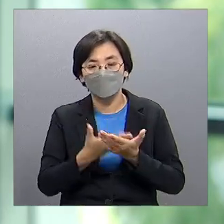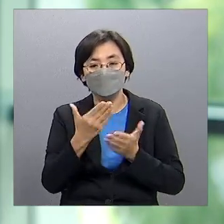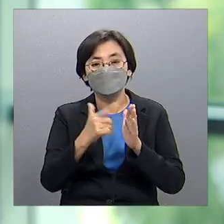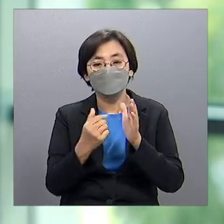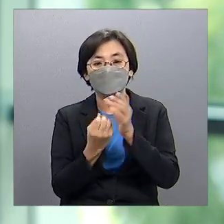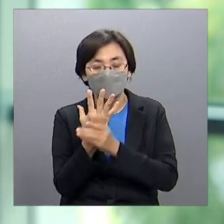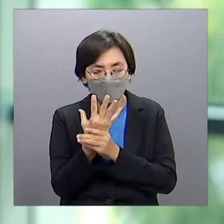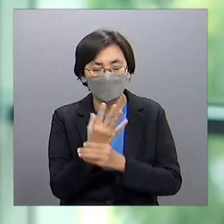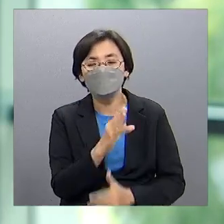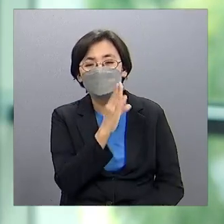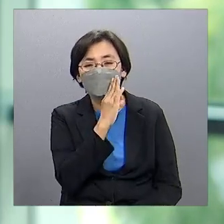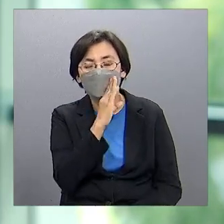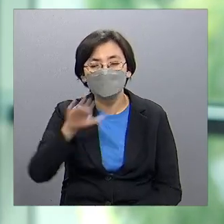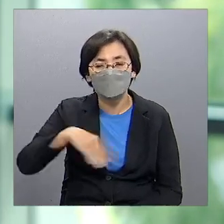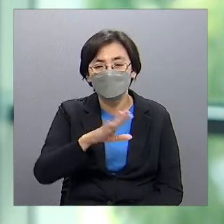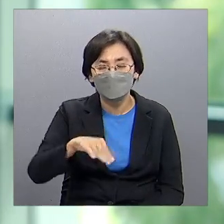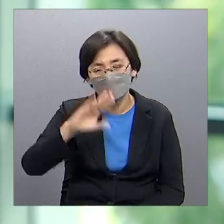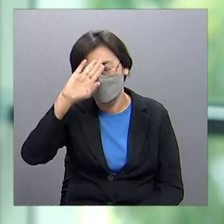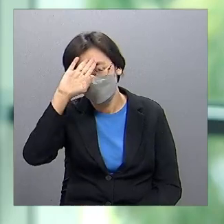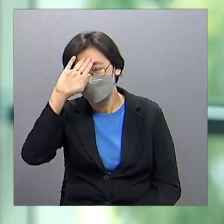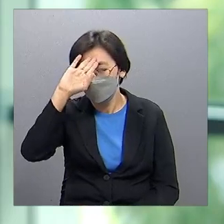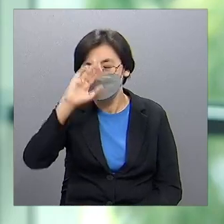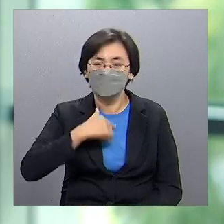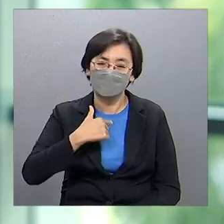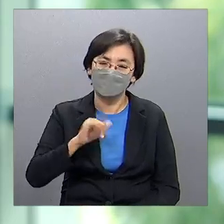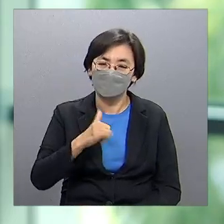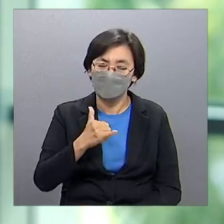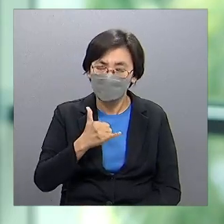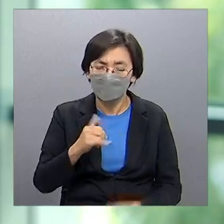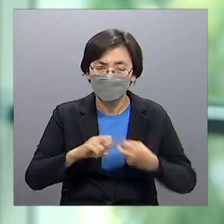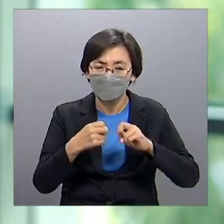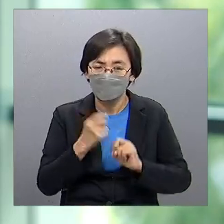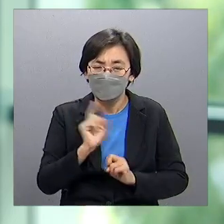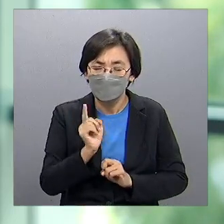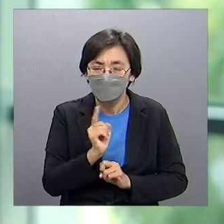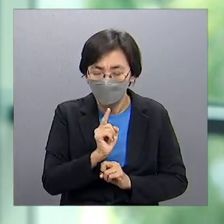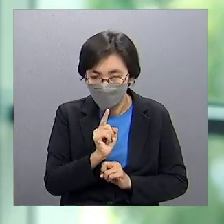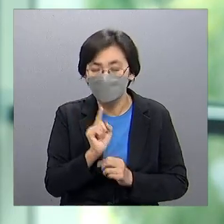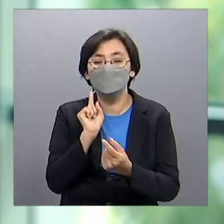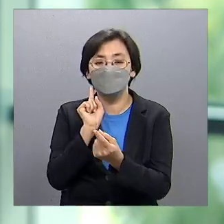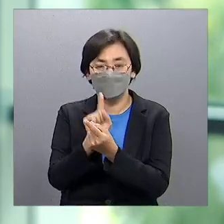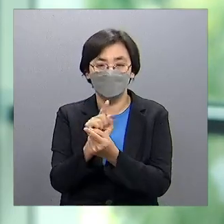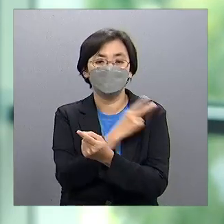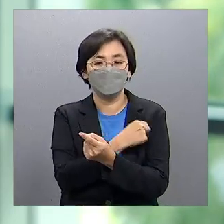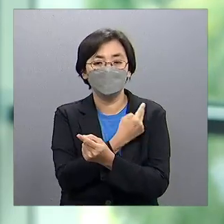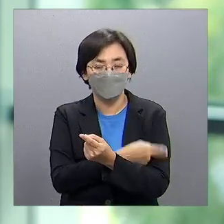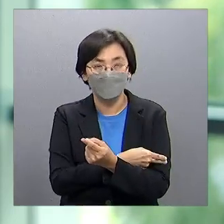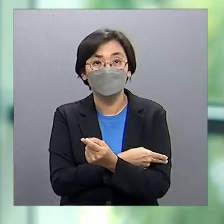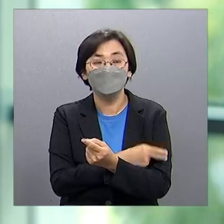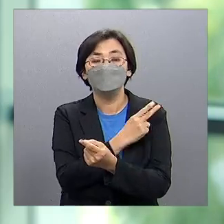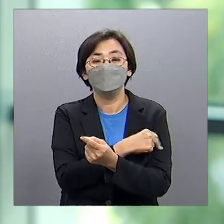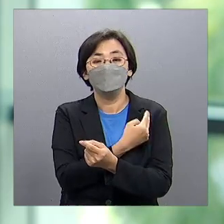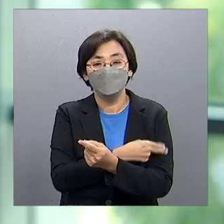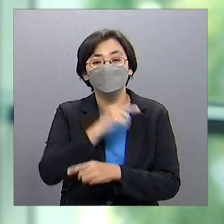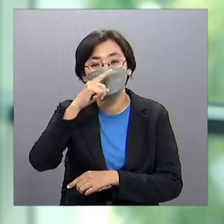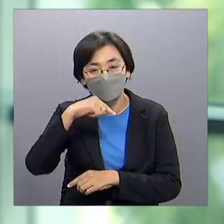ามีอาการของโรคที่อาจจะไม่แน่ใจว่าเป็นเพราะอะไรนะคะควรที่จะไปปรึกษาไม่ว่าจะเป็น แพทย์แผนไทยหรือว่า